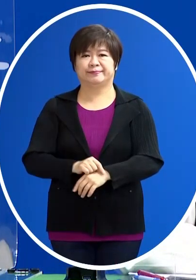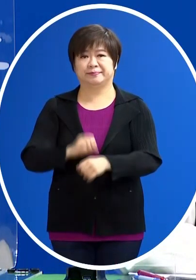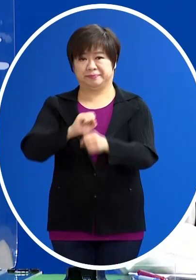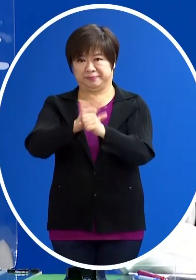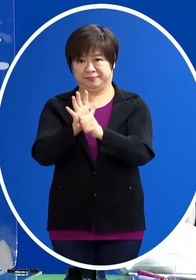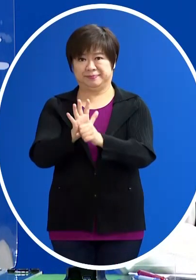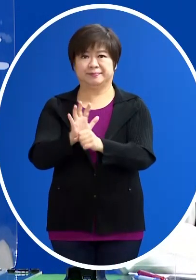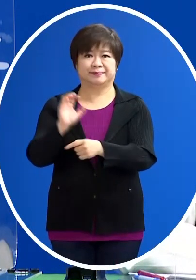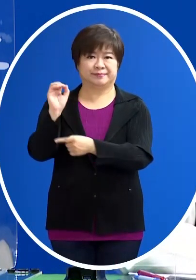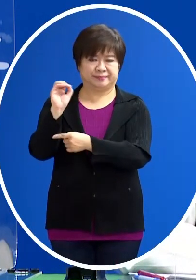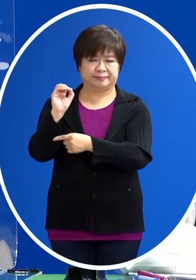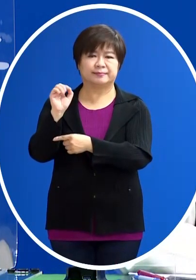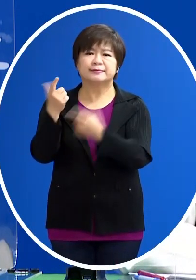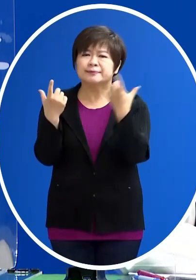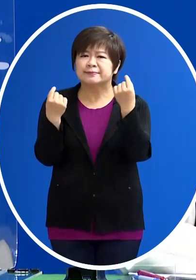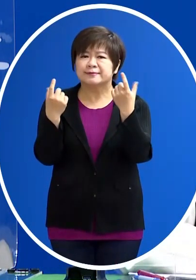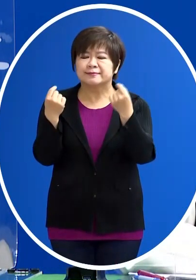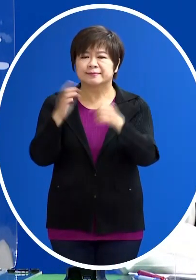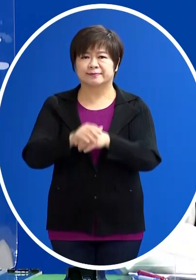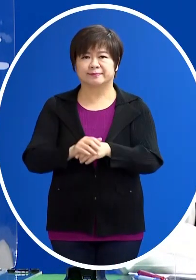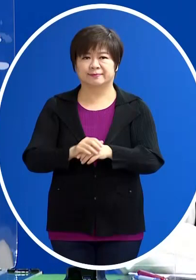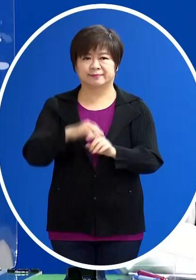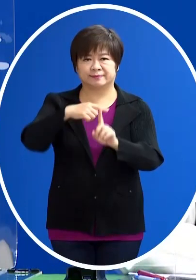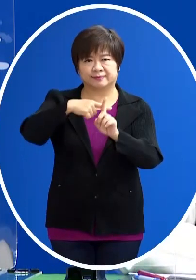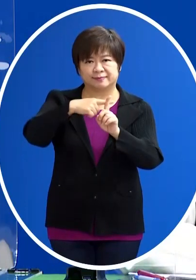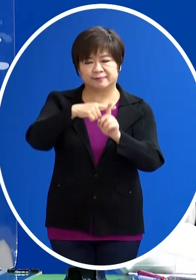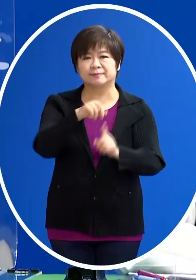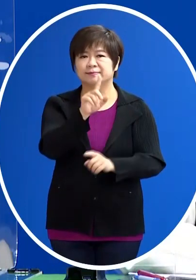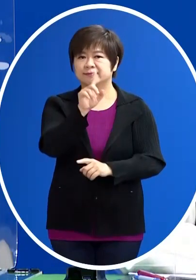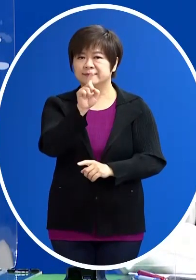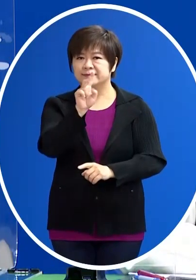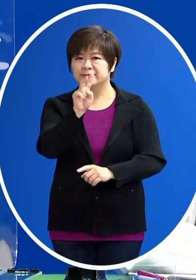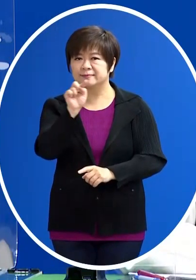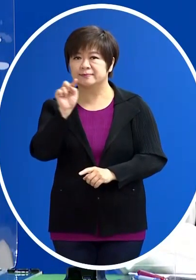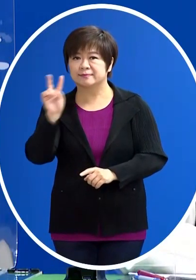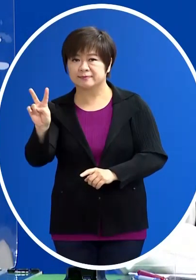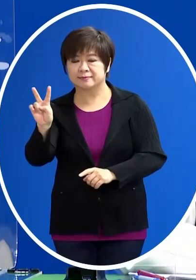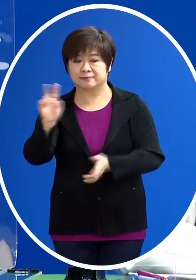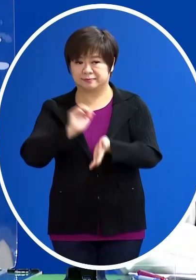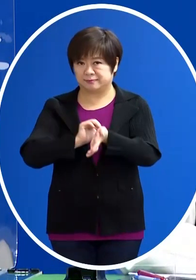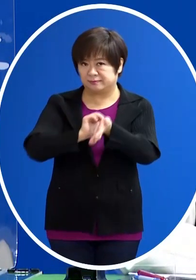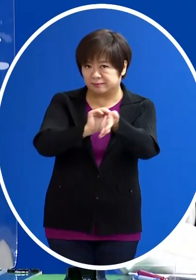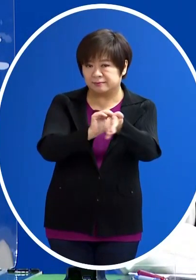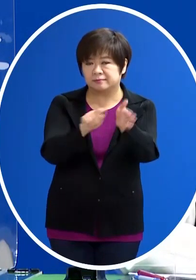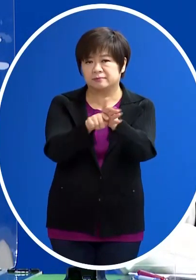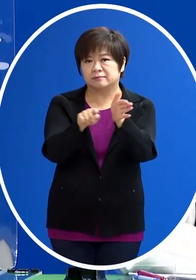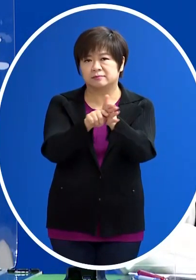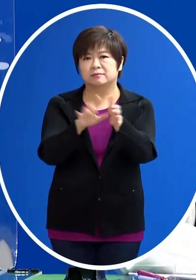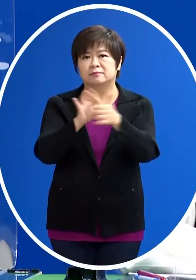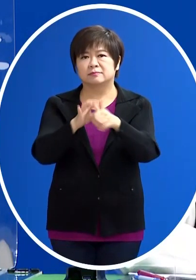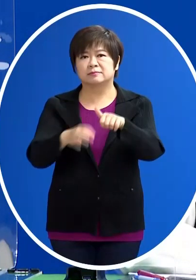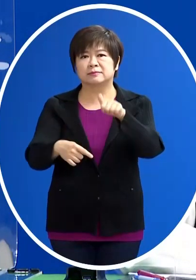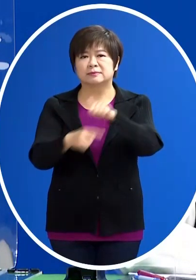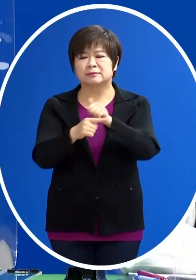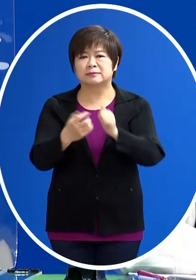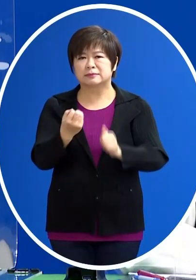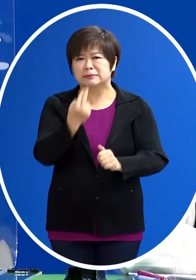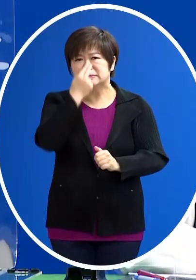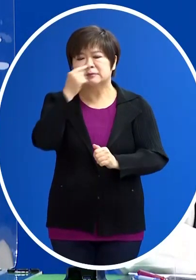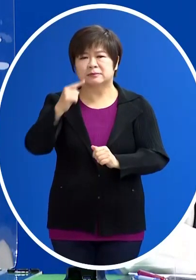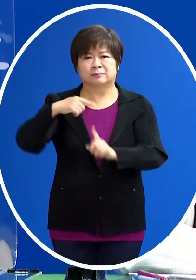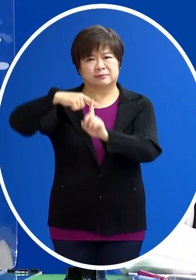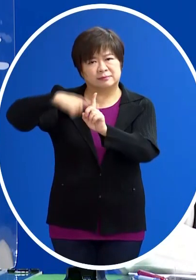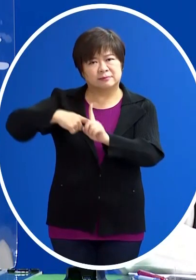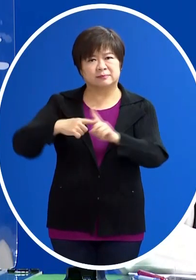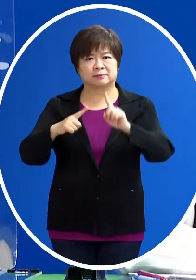COVID-19， 那定序结果也是 Omicron， CT 值是 12.2 哈。那他因为在就医的时候，这个血氧饱和度有偏低哈